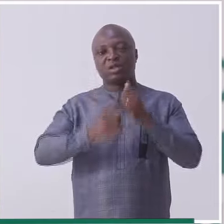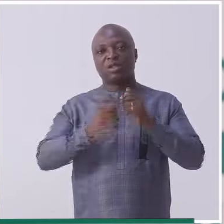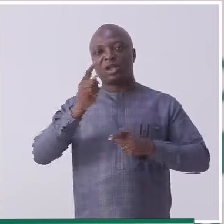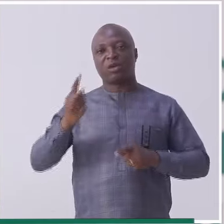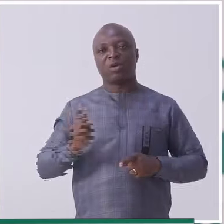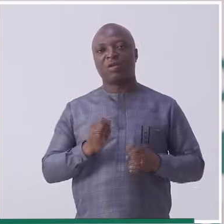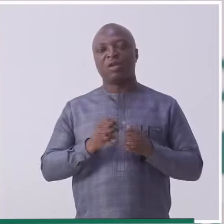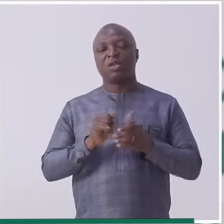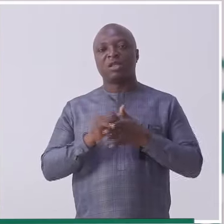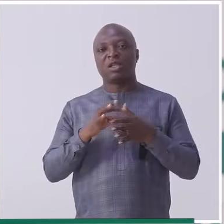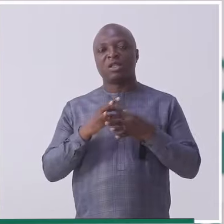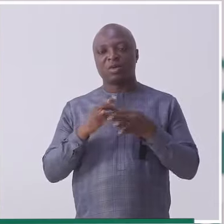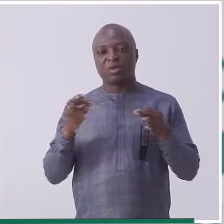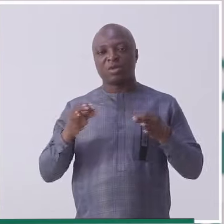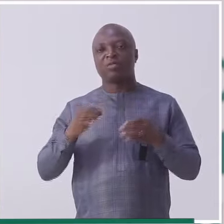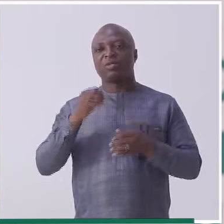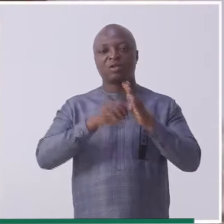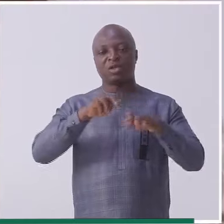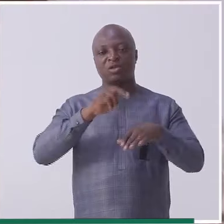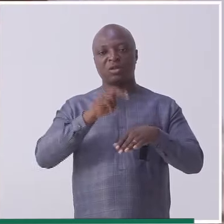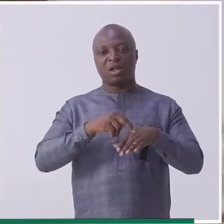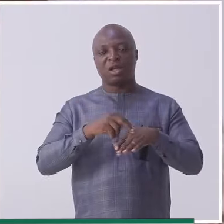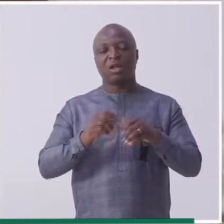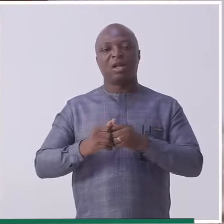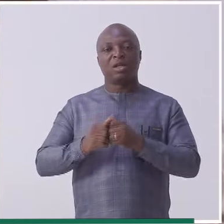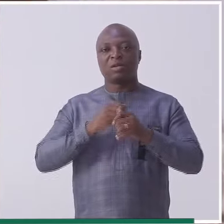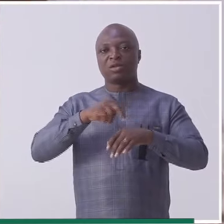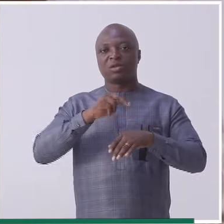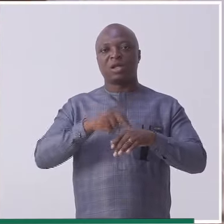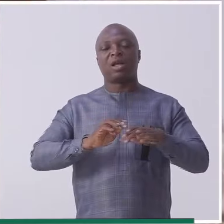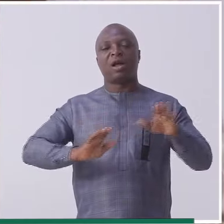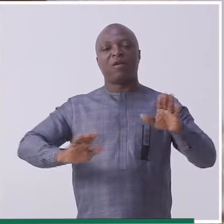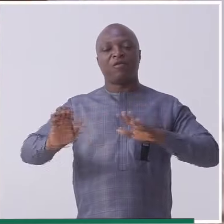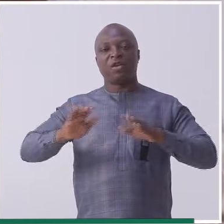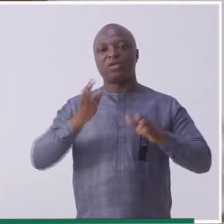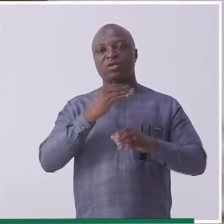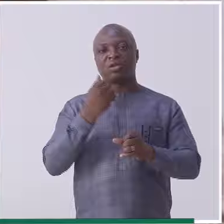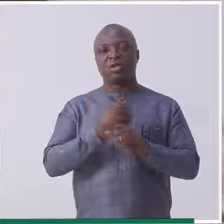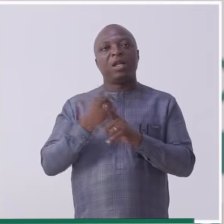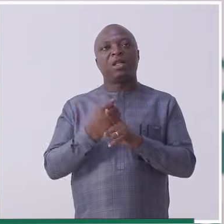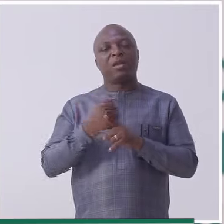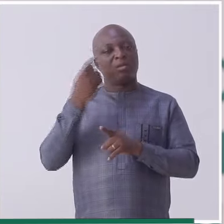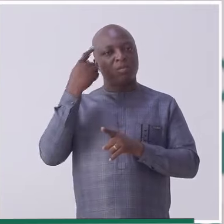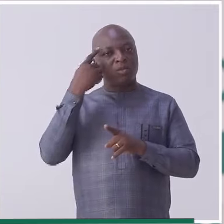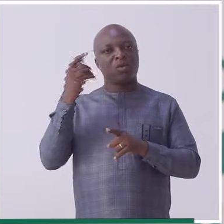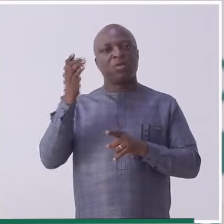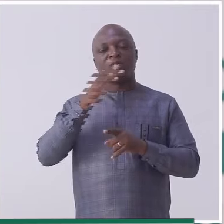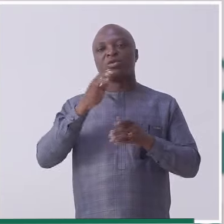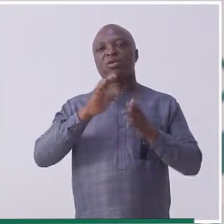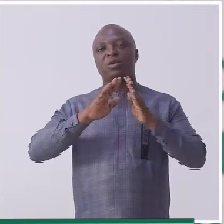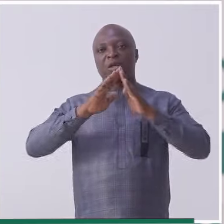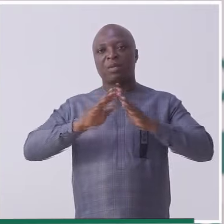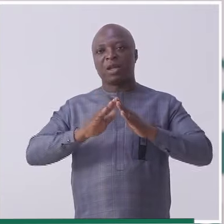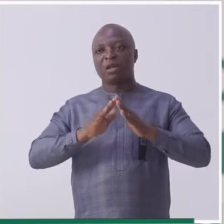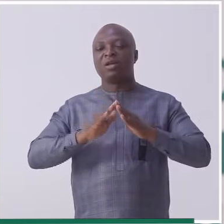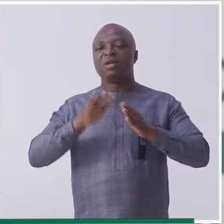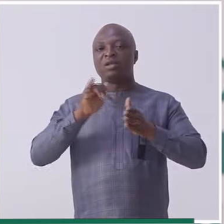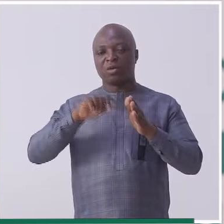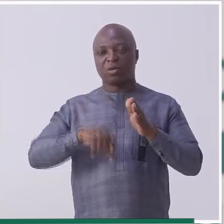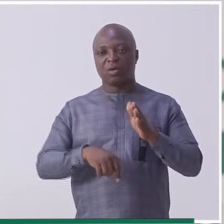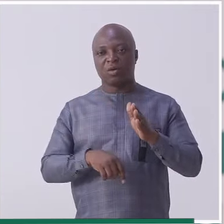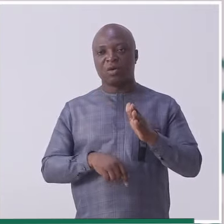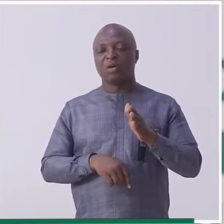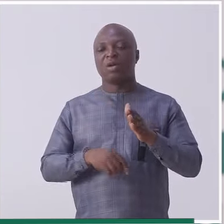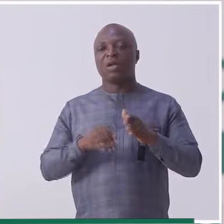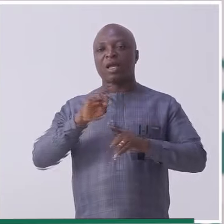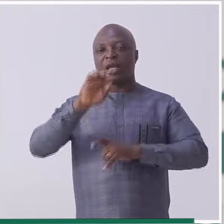passez l'expression, et donc chacun aura toujours un penchant à plaider pour sa chapelle. Ceci étant dit,